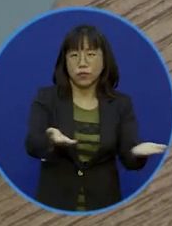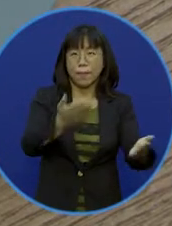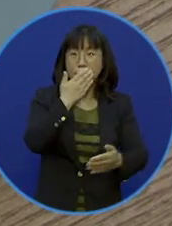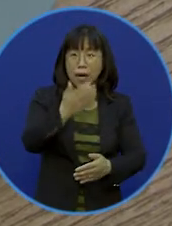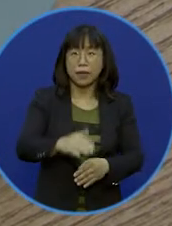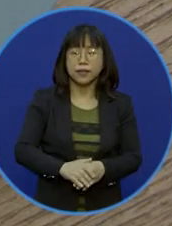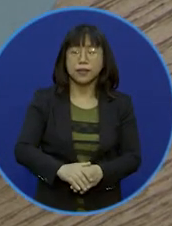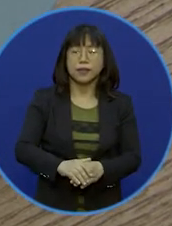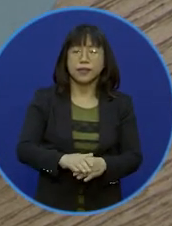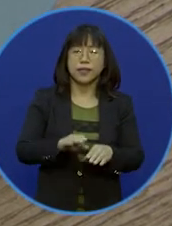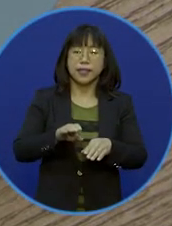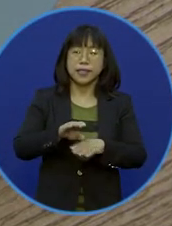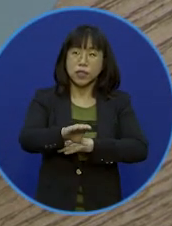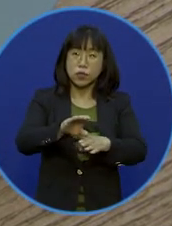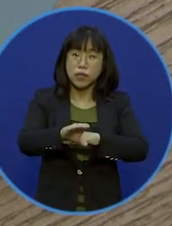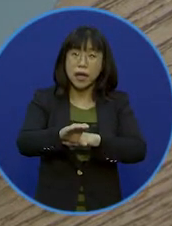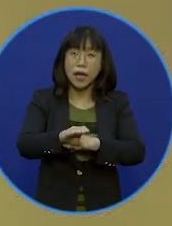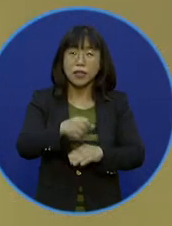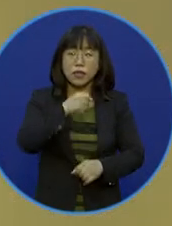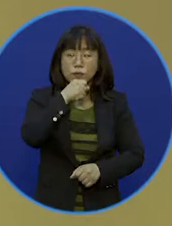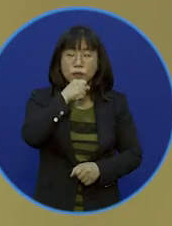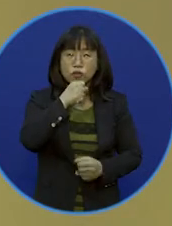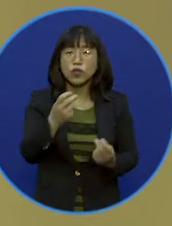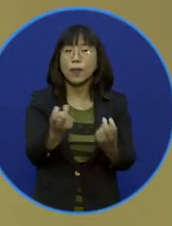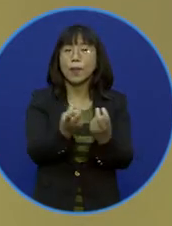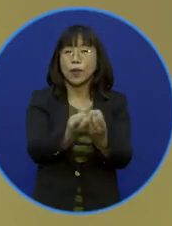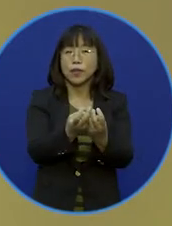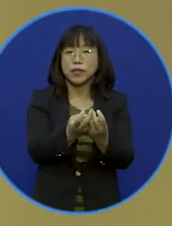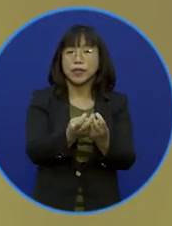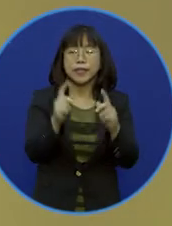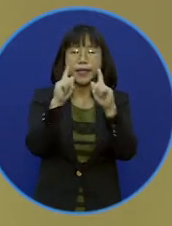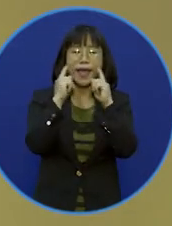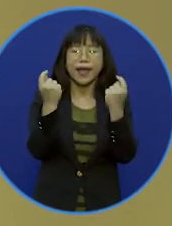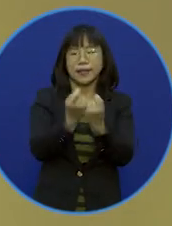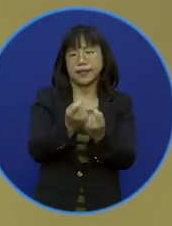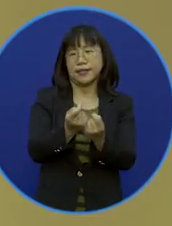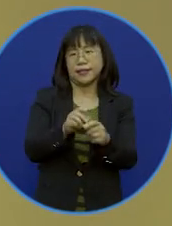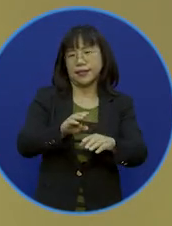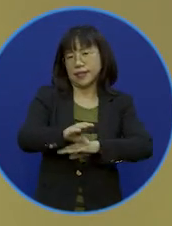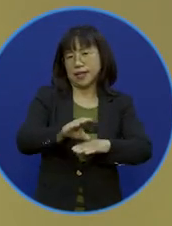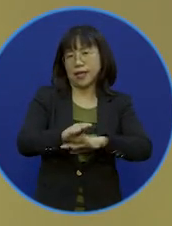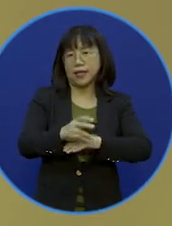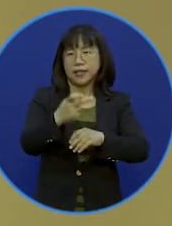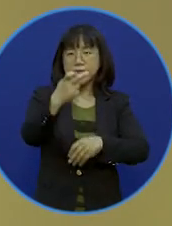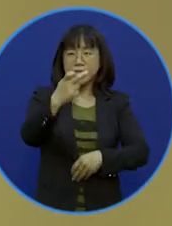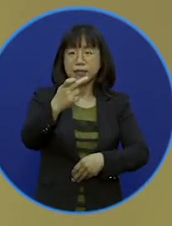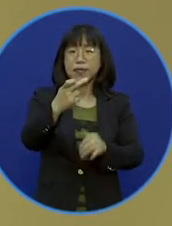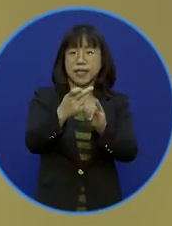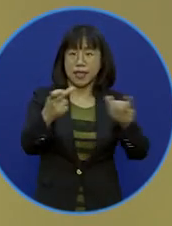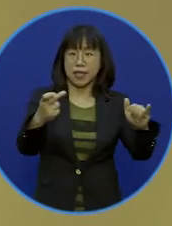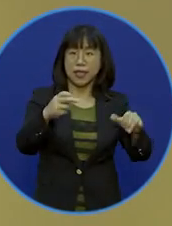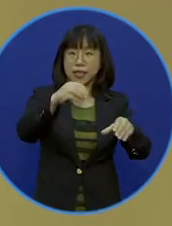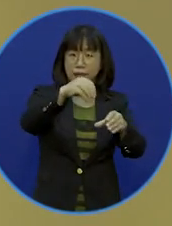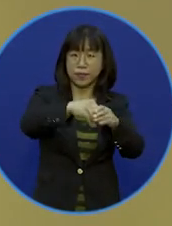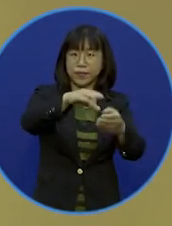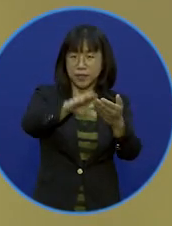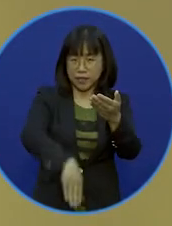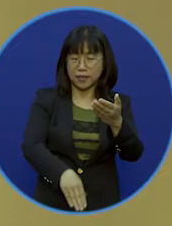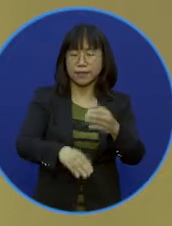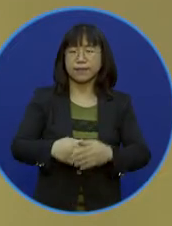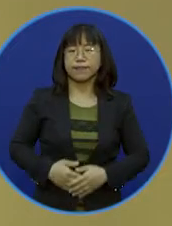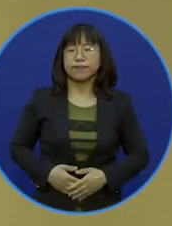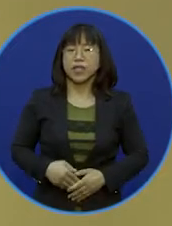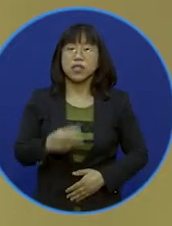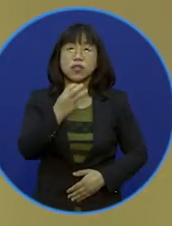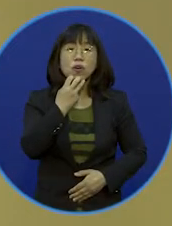있습니다 승용차 마이 아이즈 는 서울시에 등록된 비영업용 12인승 니아 승용차나 승합차가